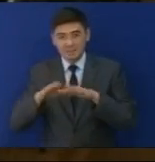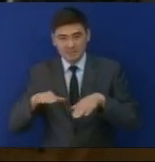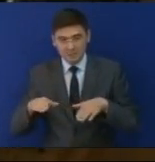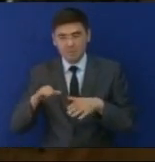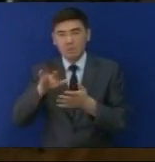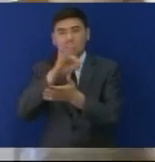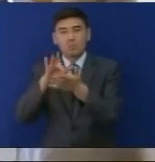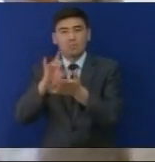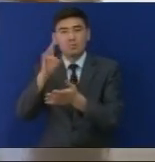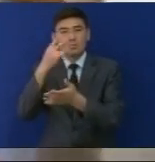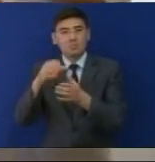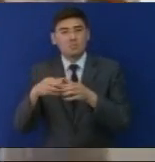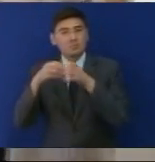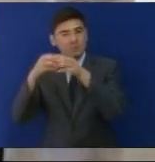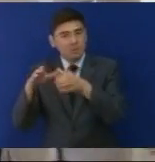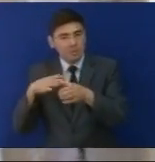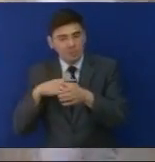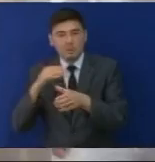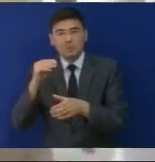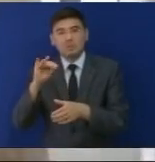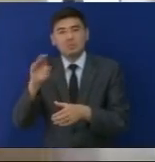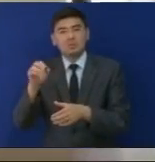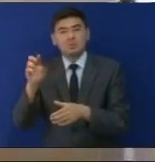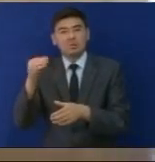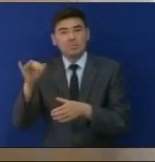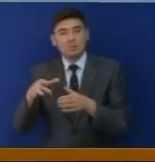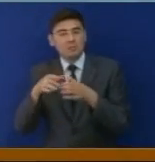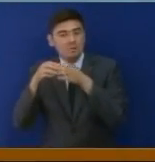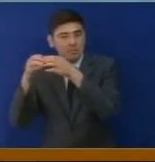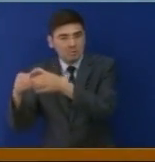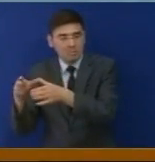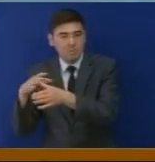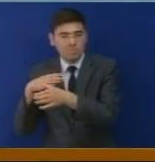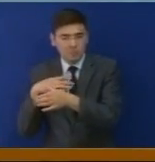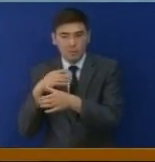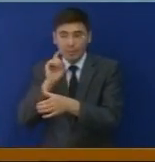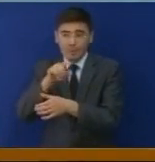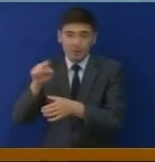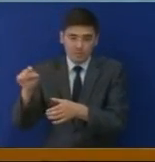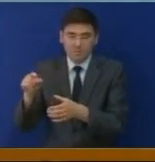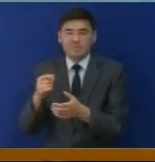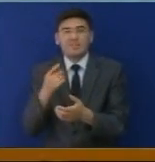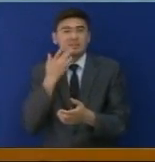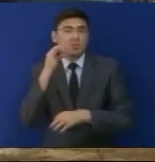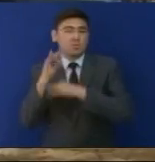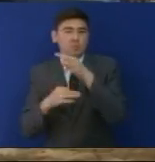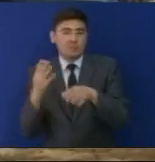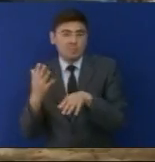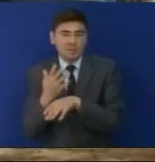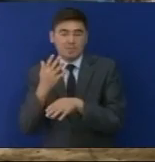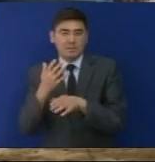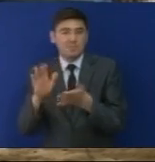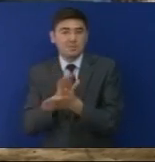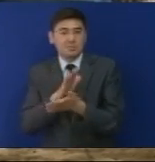Жидибай, этнодеревню, расположенную в Усть-Каменогорске. Здесь дети также обеспечены бесплатным питанием. Кроме того, как стало известно, благодаря